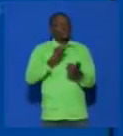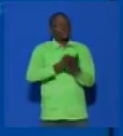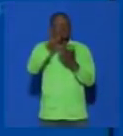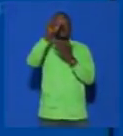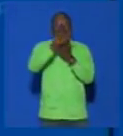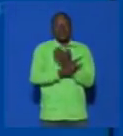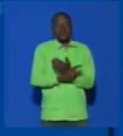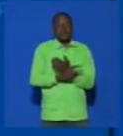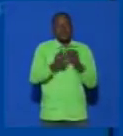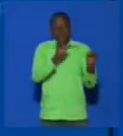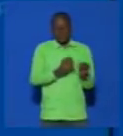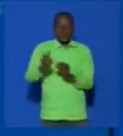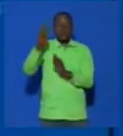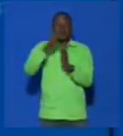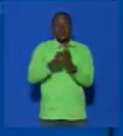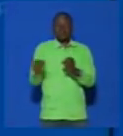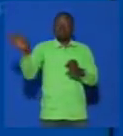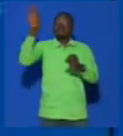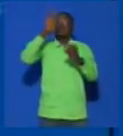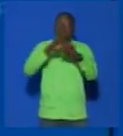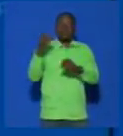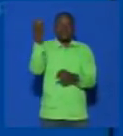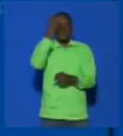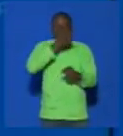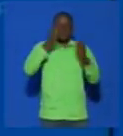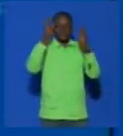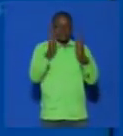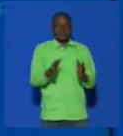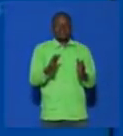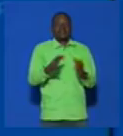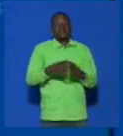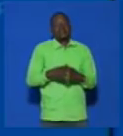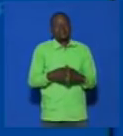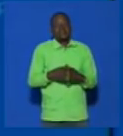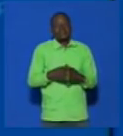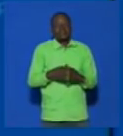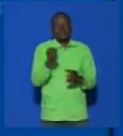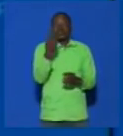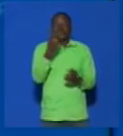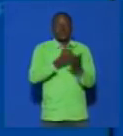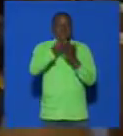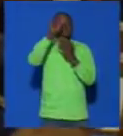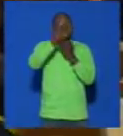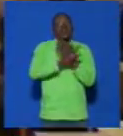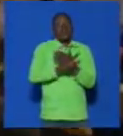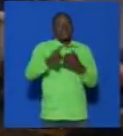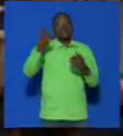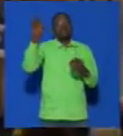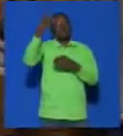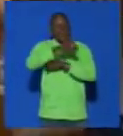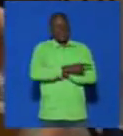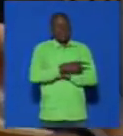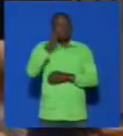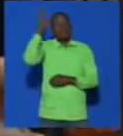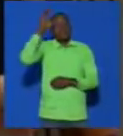en raison de l'organisation des élections européennes le 12 avril est la date clé car c'est à